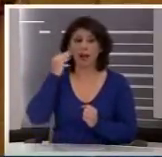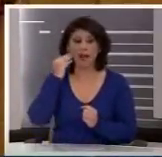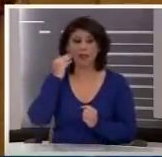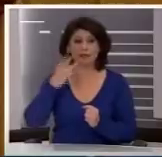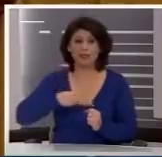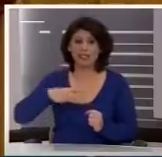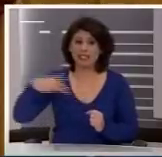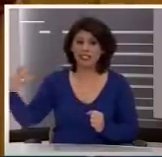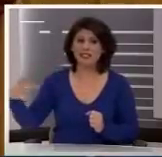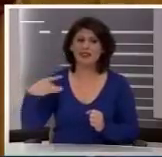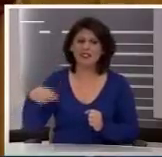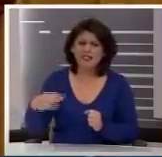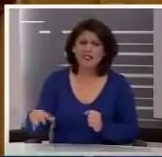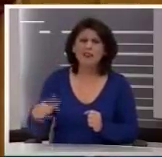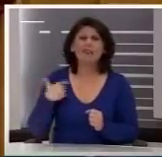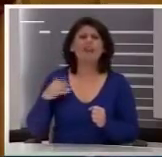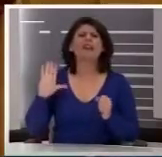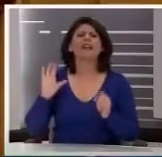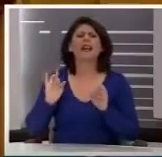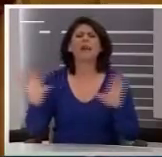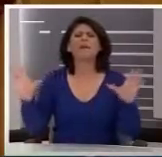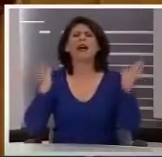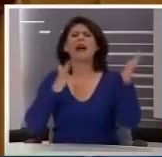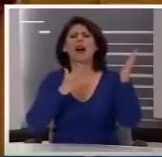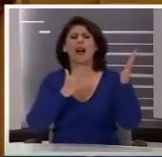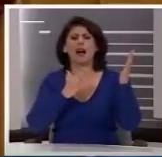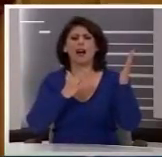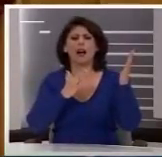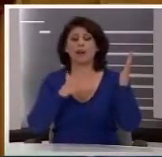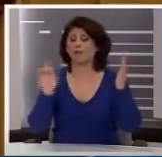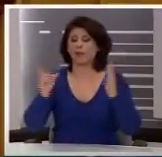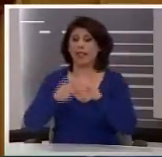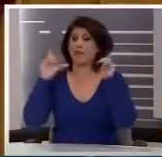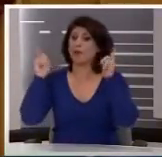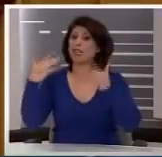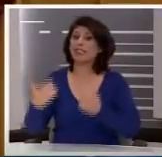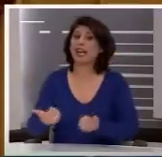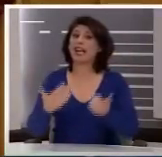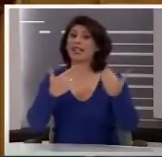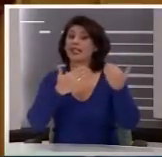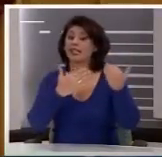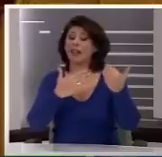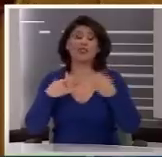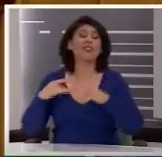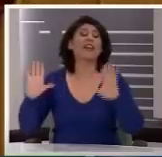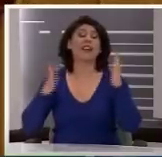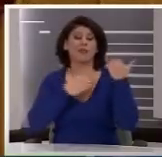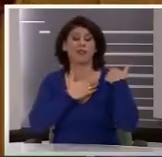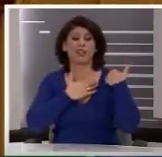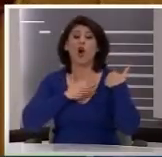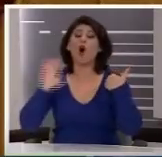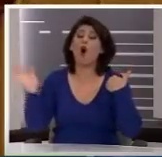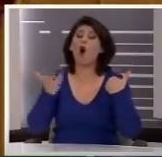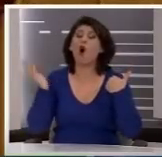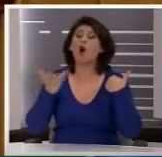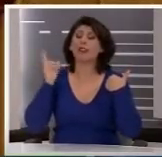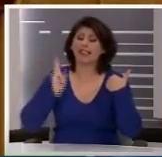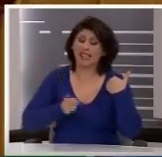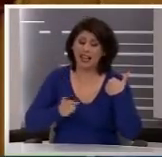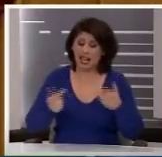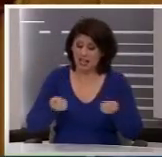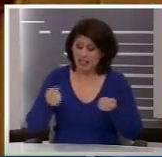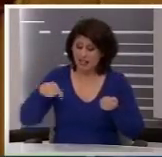δημοκρατικής ευαισθησίας και δεν έχει καμία απολύτως ευθύνη για ό,τι κακό συμβαίνει σε αυτή τη χώρα. Για όλα ευθύνεται η κυβέρνηση του ΣΥΡΙΖΑ και όλα τα κακά συμβαίνουν από το